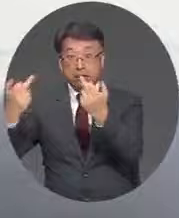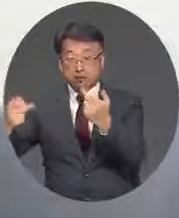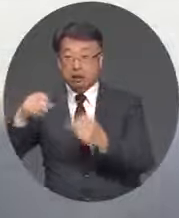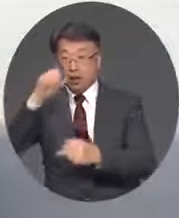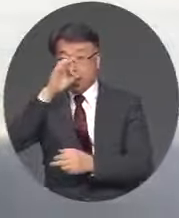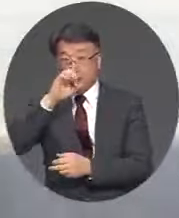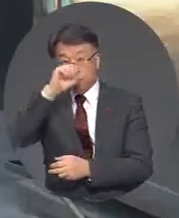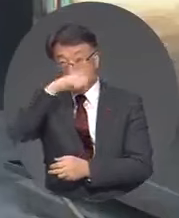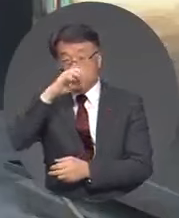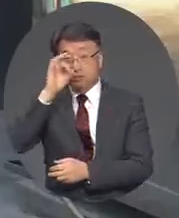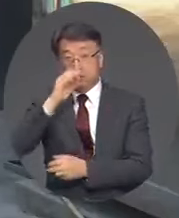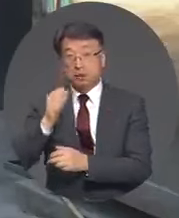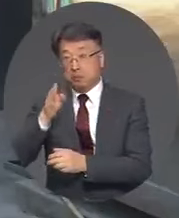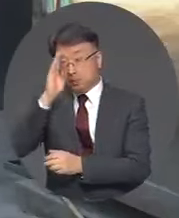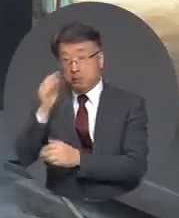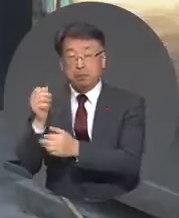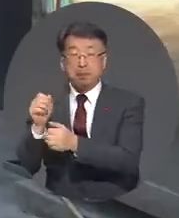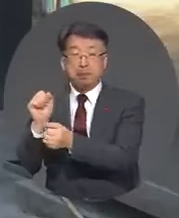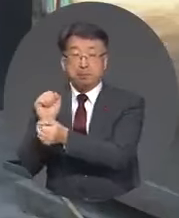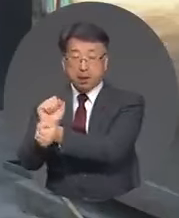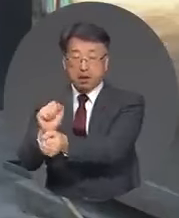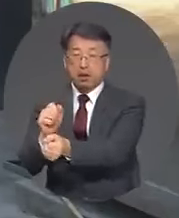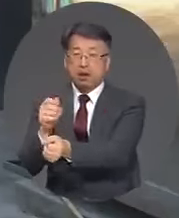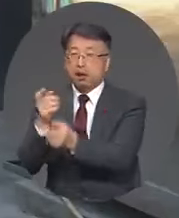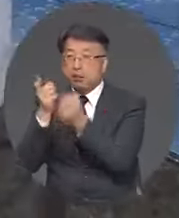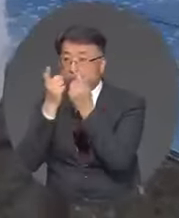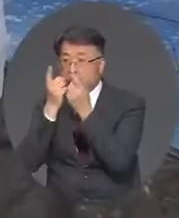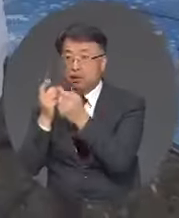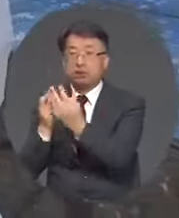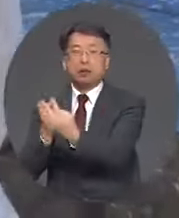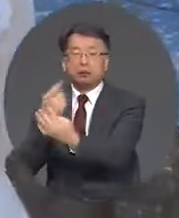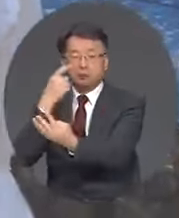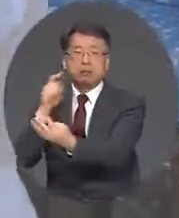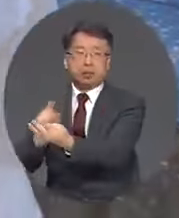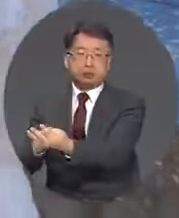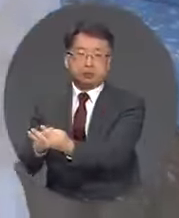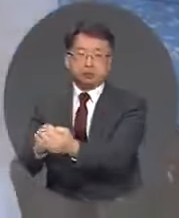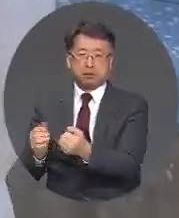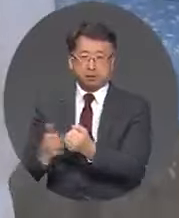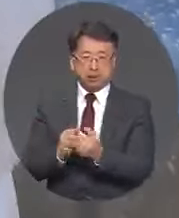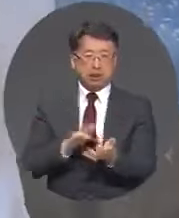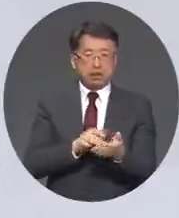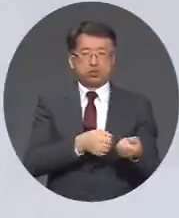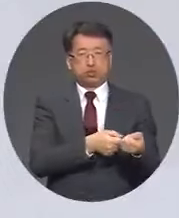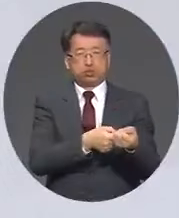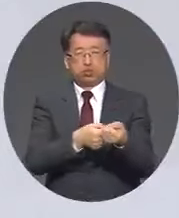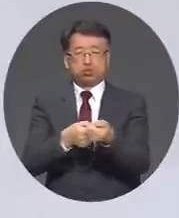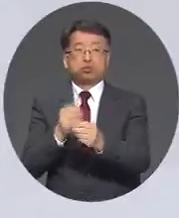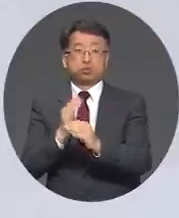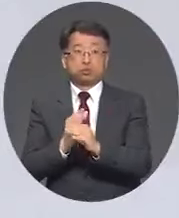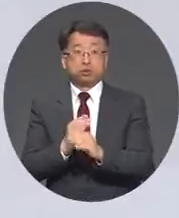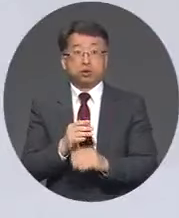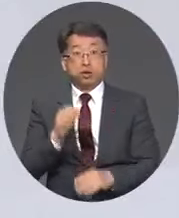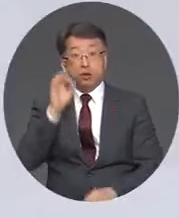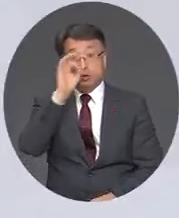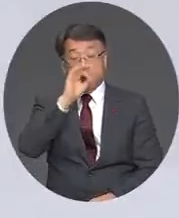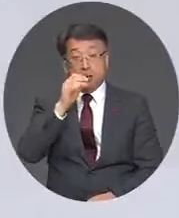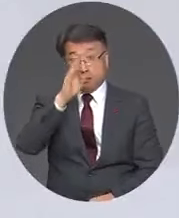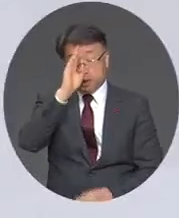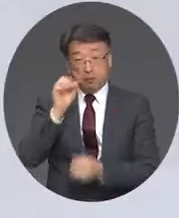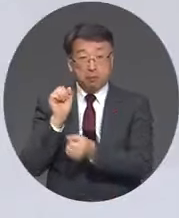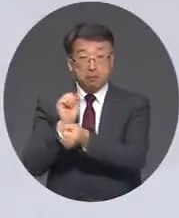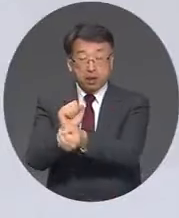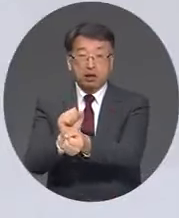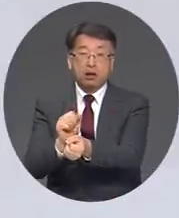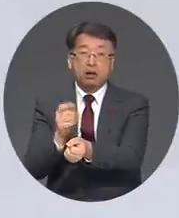아프리카 돼지 열병에 감염된 야생 멧돼지 폐사체 4마리가 발견되자 방역에 나선 겁니다. 아프리카 돼지 열병에 감염된